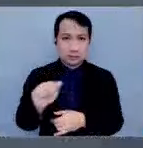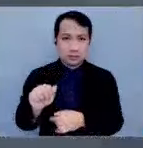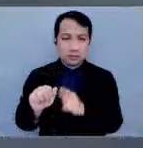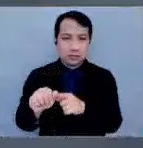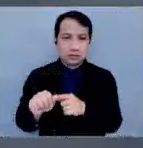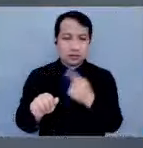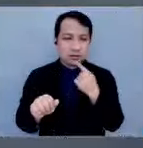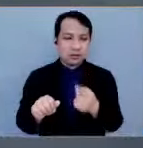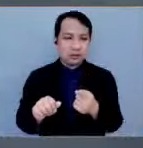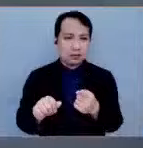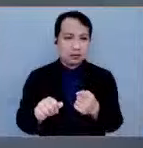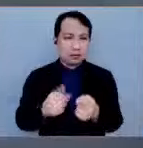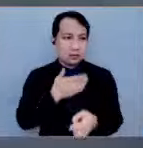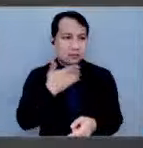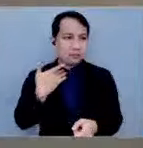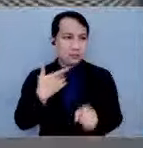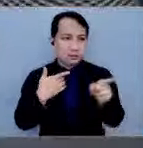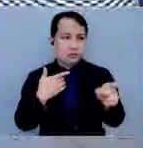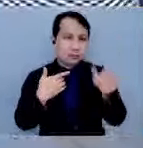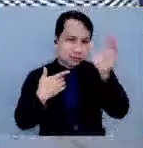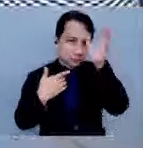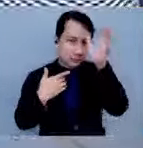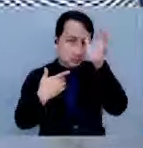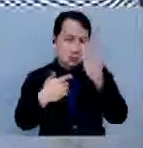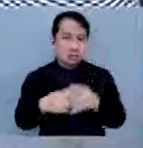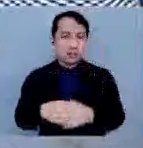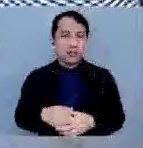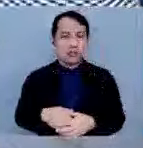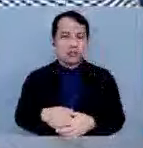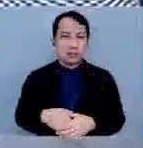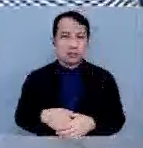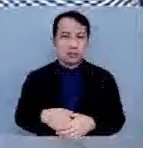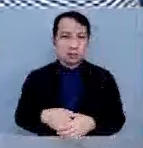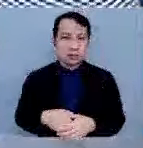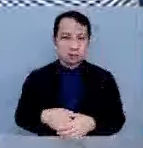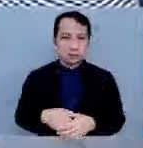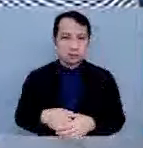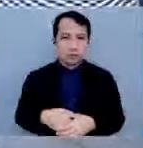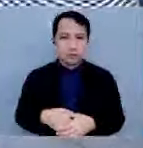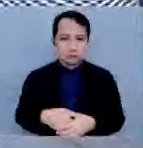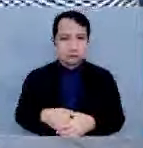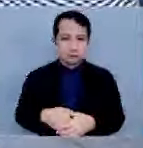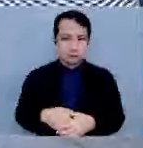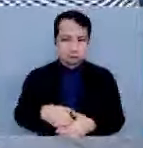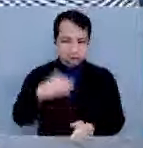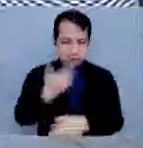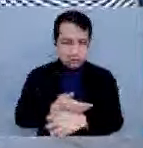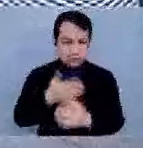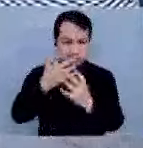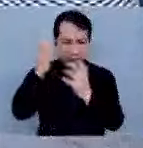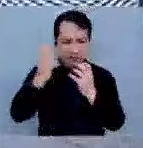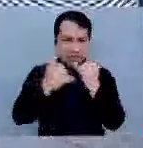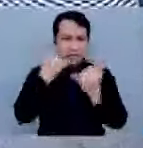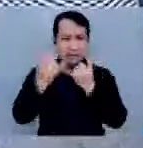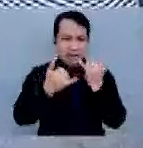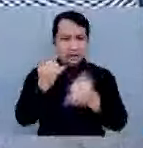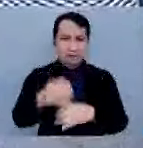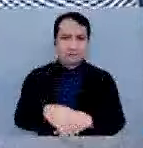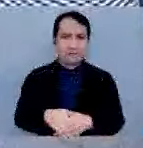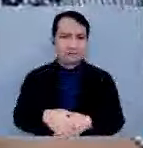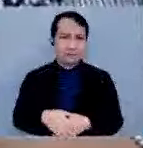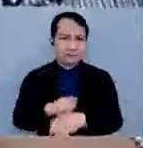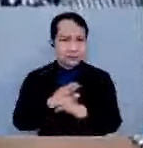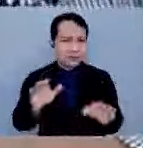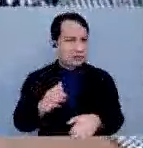sinabing manyak ang kanyang tatay. Yung anak ko, biglang naging hysterical, nagsisigaw. Hindi naman siya